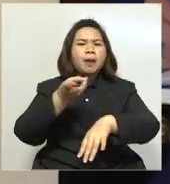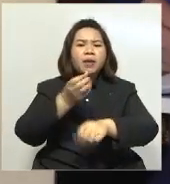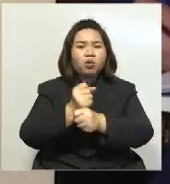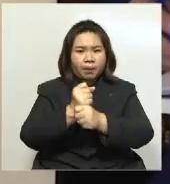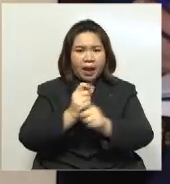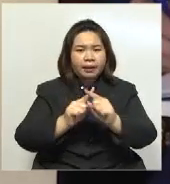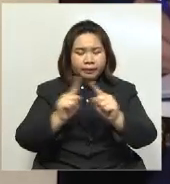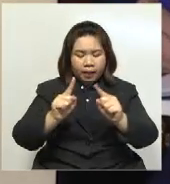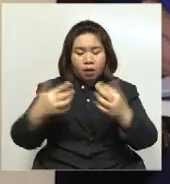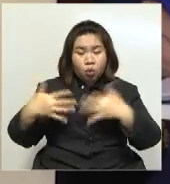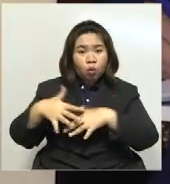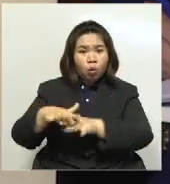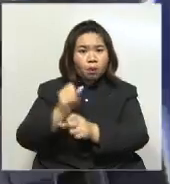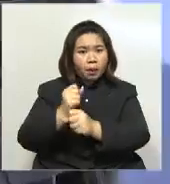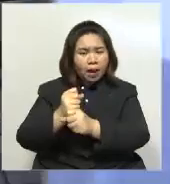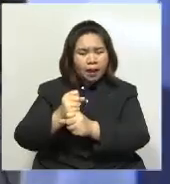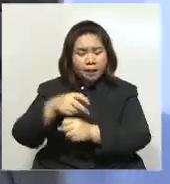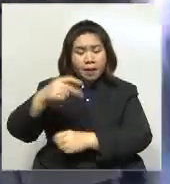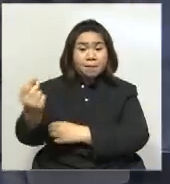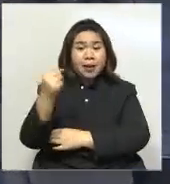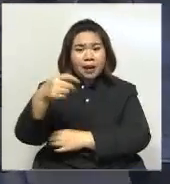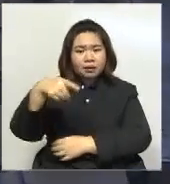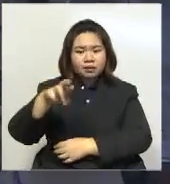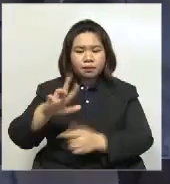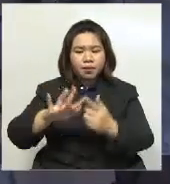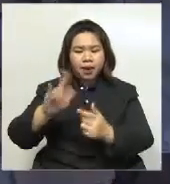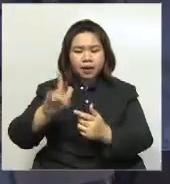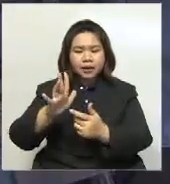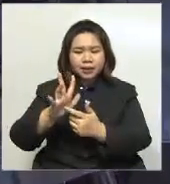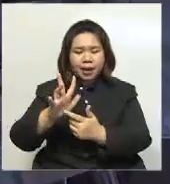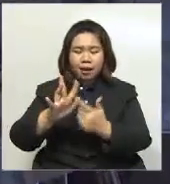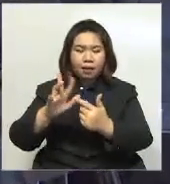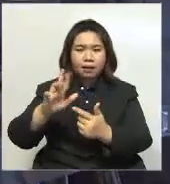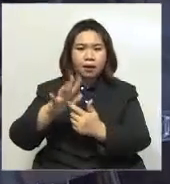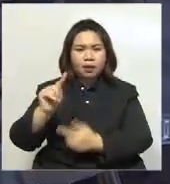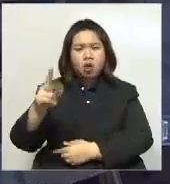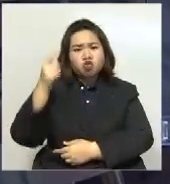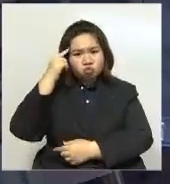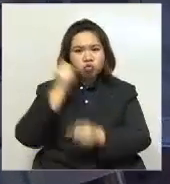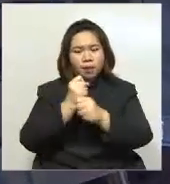นตรีที่จะเข้าร่วมงานกับพรรคพลังประชารัฐก็คงทราบขอบเขตการดำเนินงานอยู่แล้วค่ะ